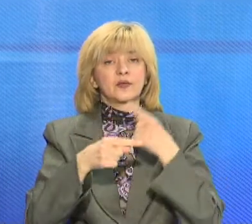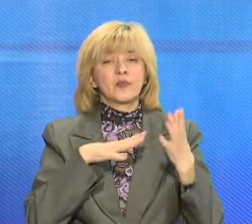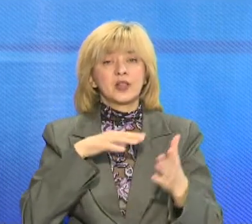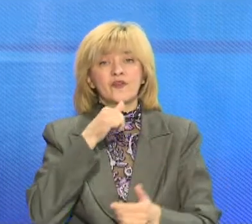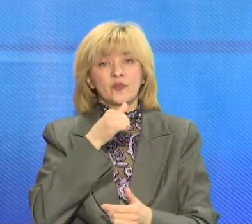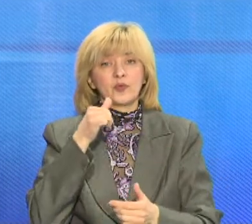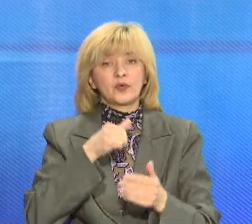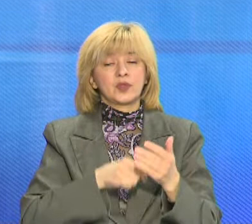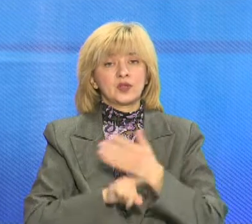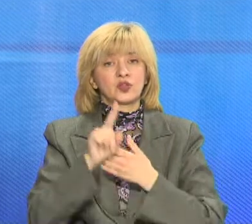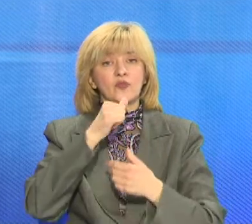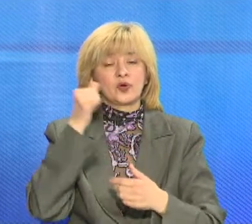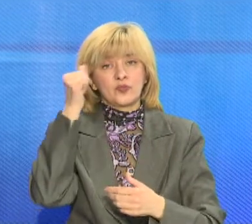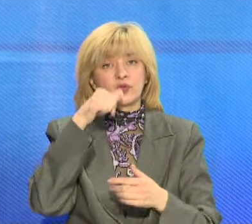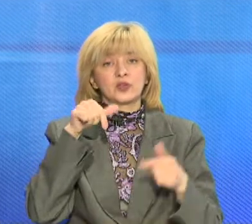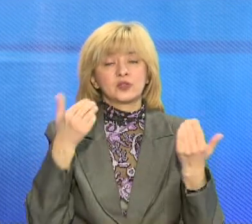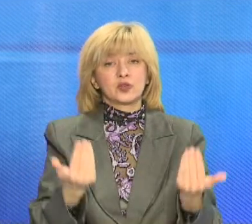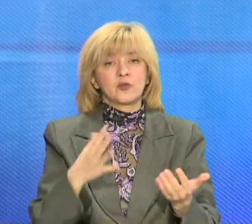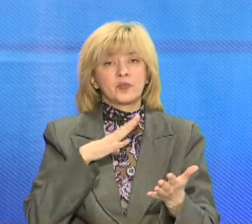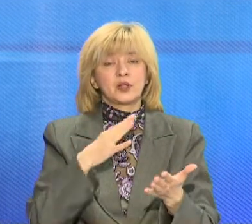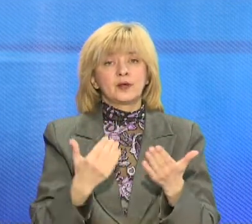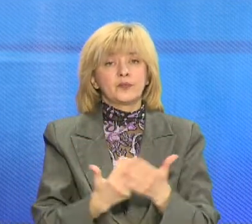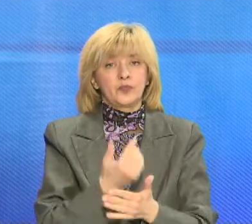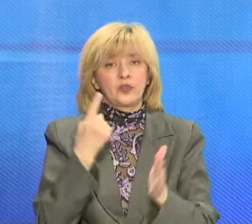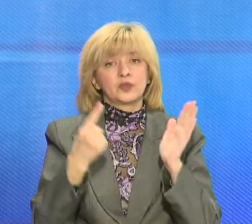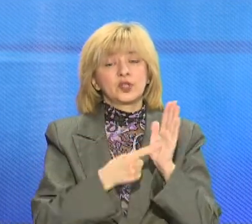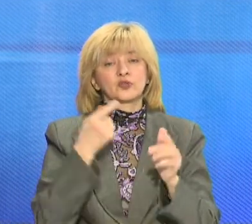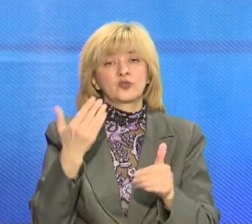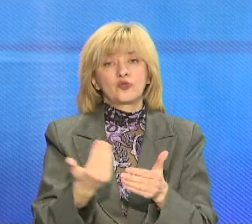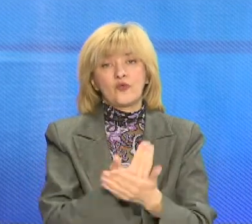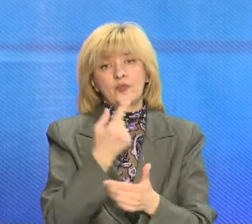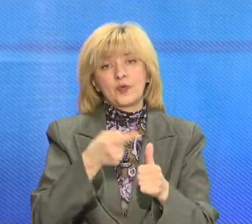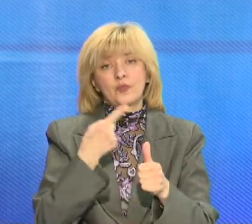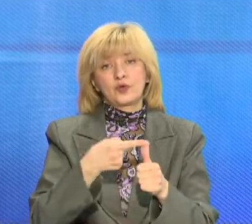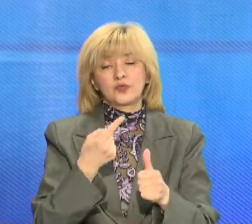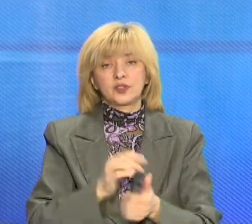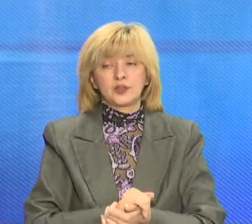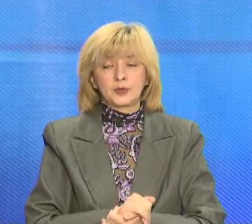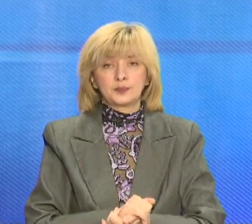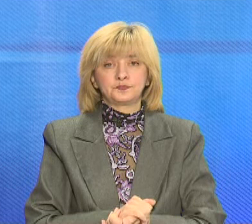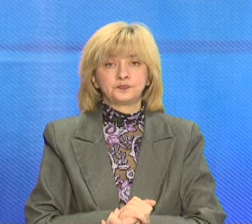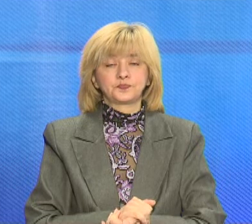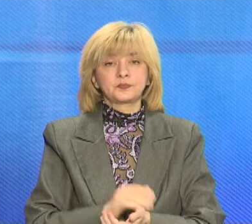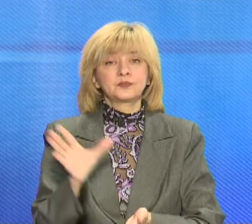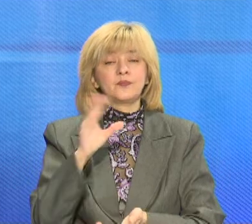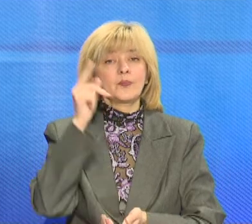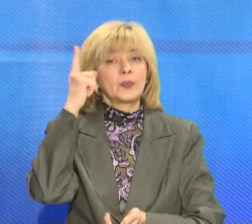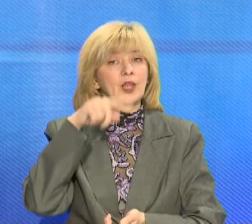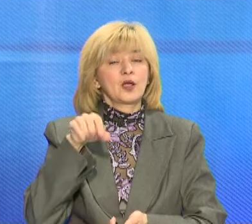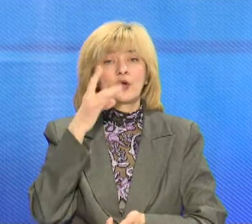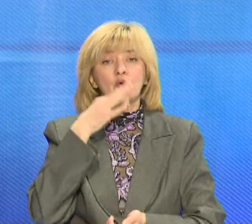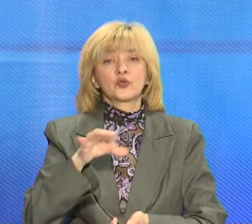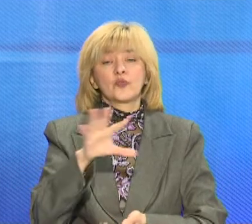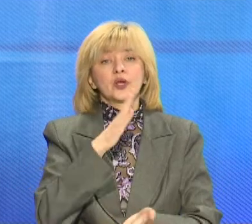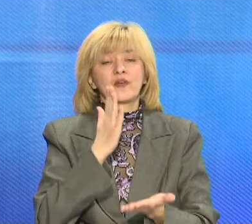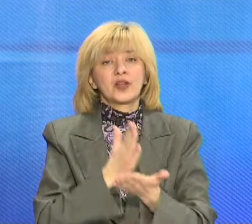Все лето дошка была обновлена шестью новыми прозвищами. Все знают о том, что Гродинская область является